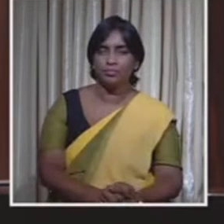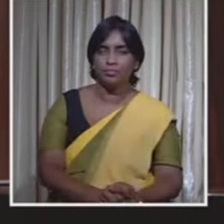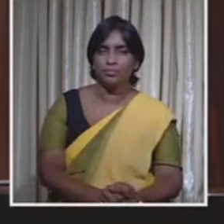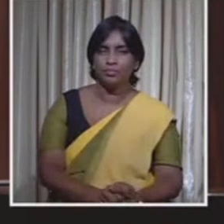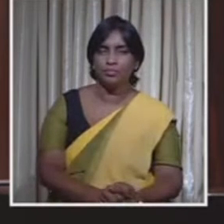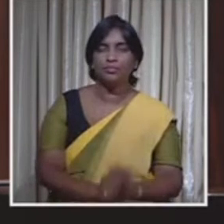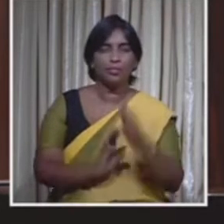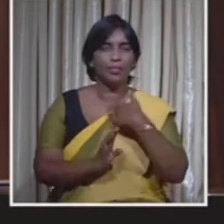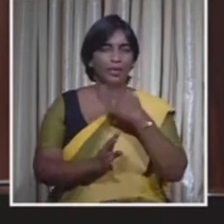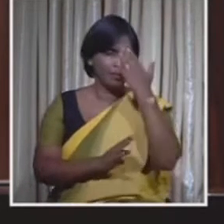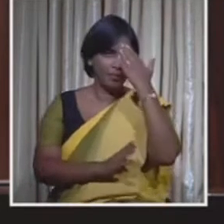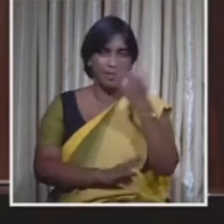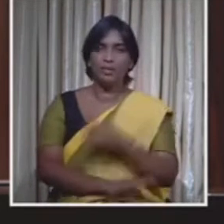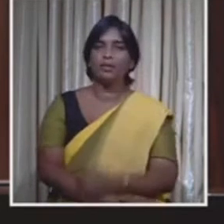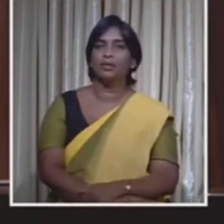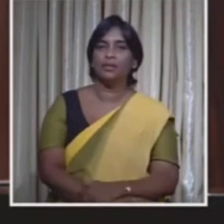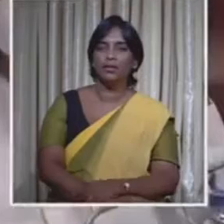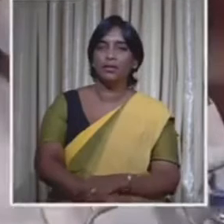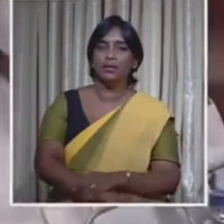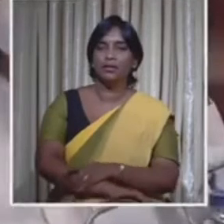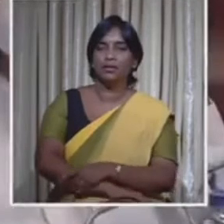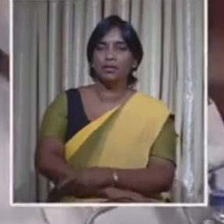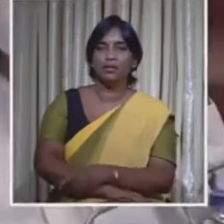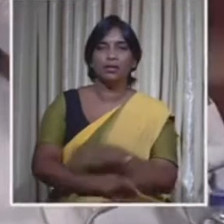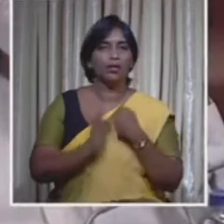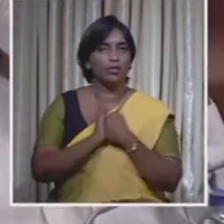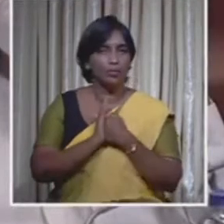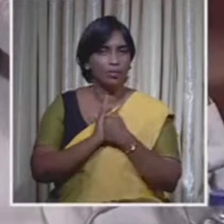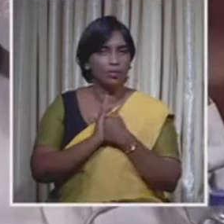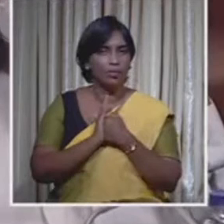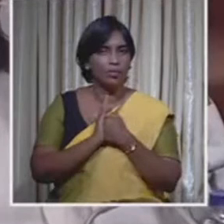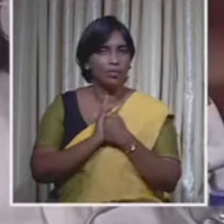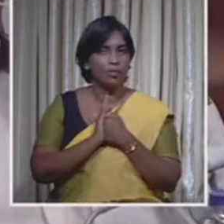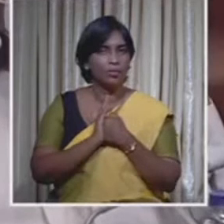පොයින්ට් ඔෆ් ඕඩර් යස් පොයින්ට් ඔෆ් ඕඩර් ගරු